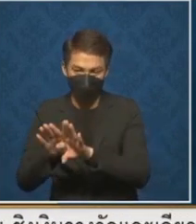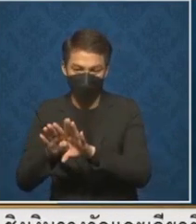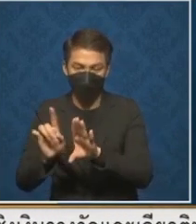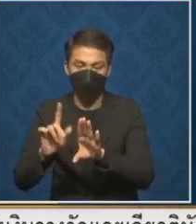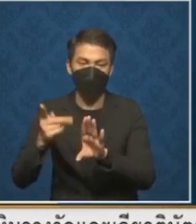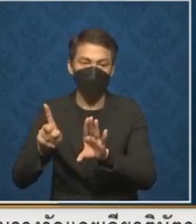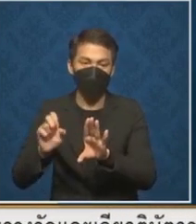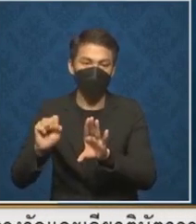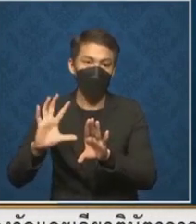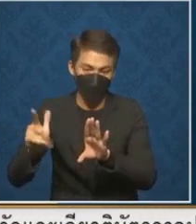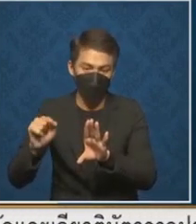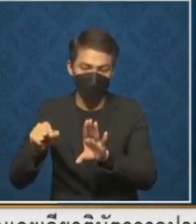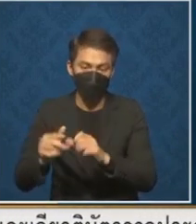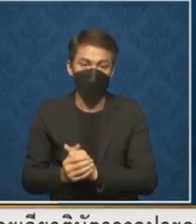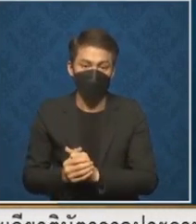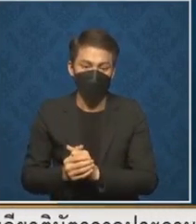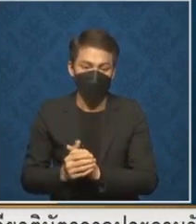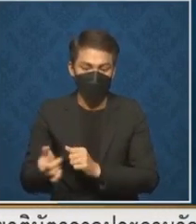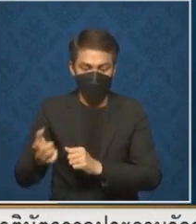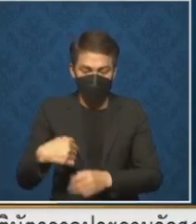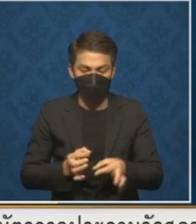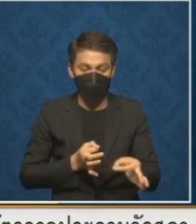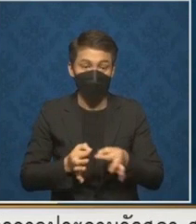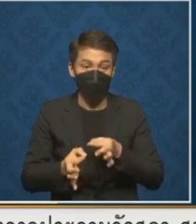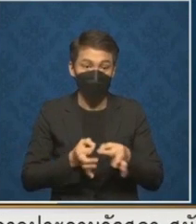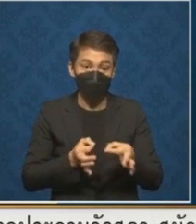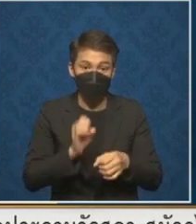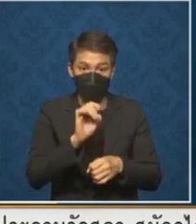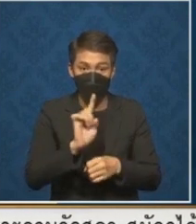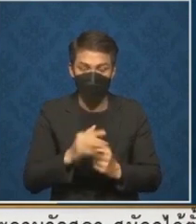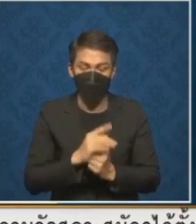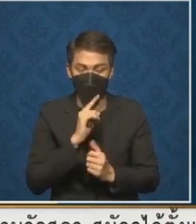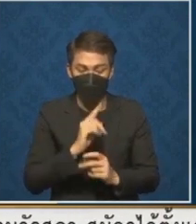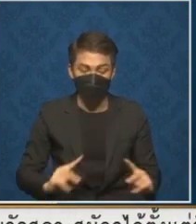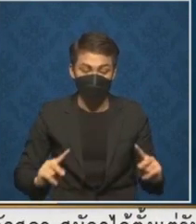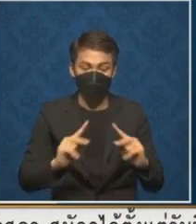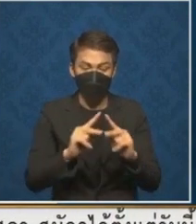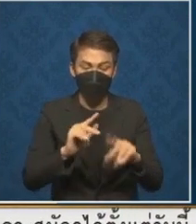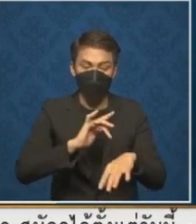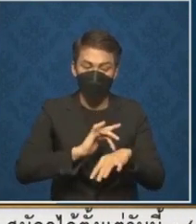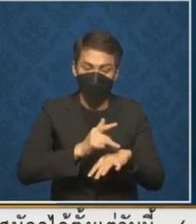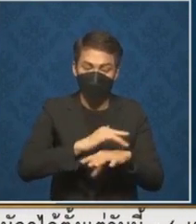คำสั่งขอสะชอโดยการมาชloydงกบอกว่าเมื่อตั้งกอสวังซัพ